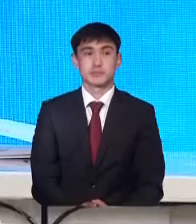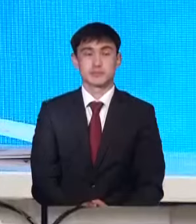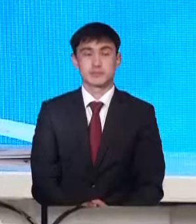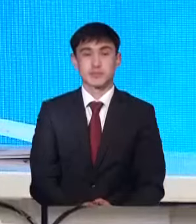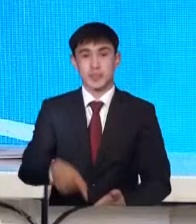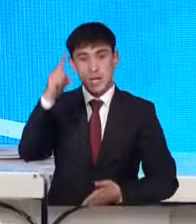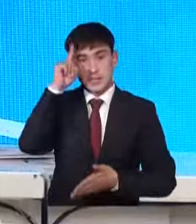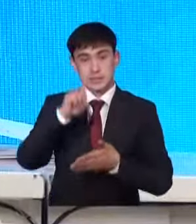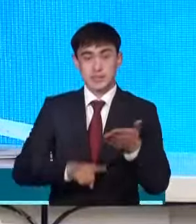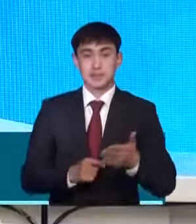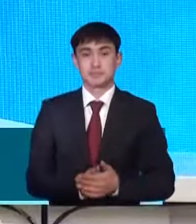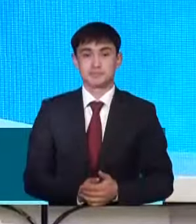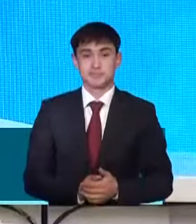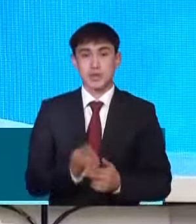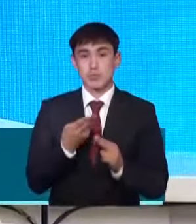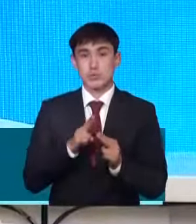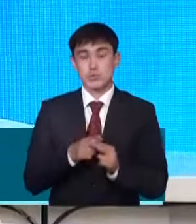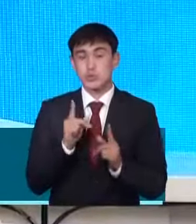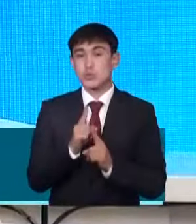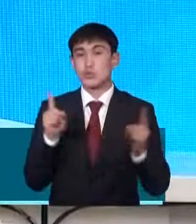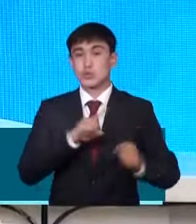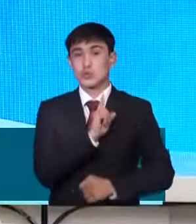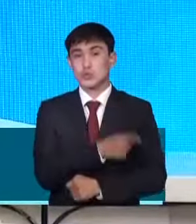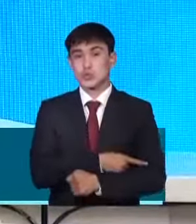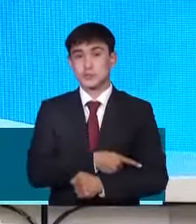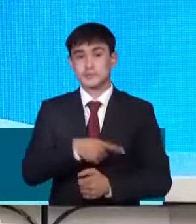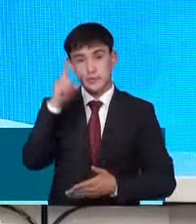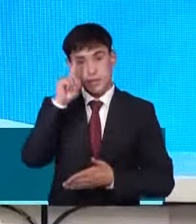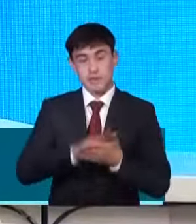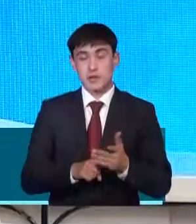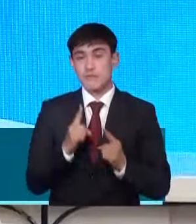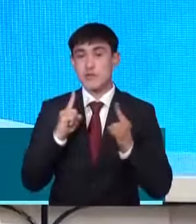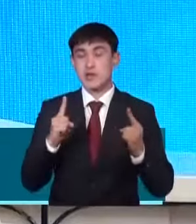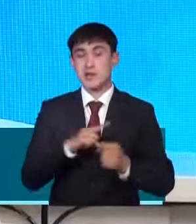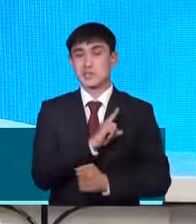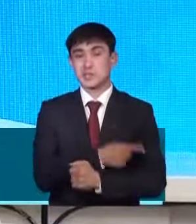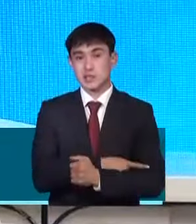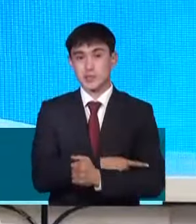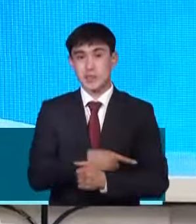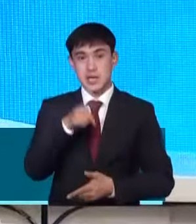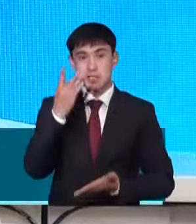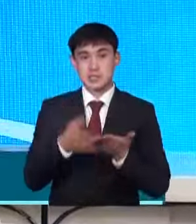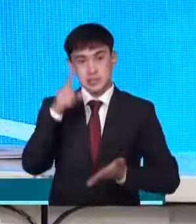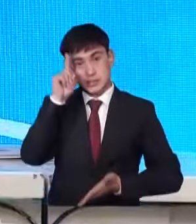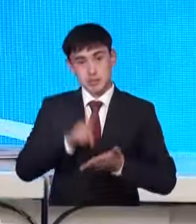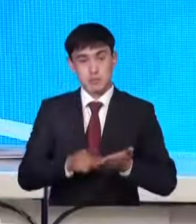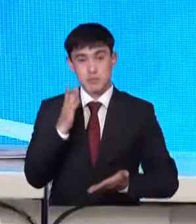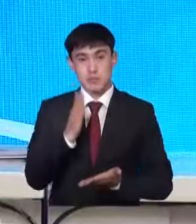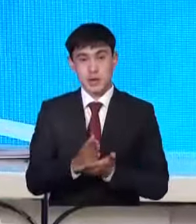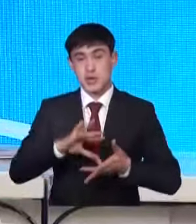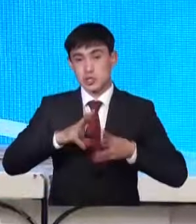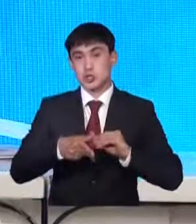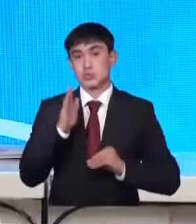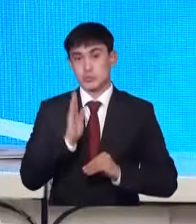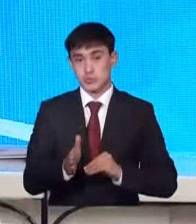Сенім бұл өте үлкен күш. Доверие – это великая сила. Сенім болған жерде нәтиже